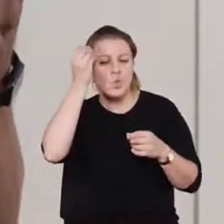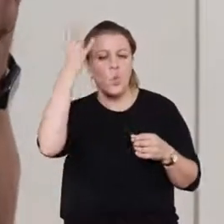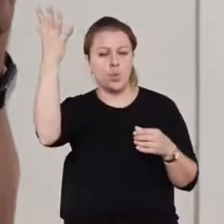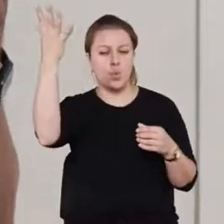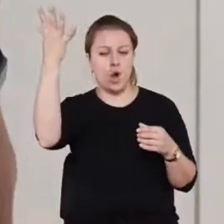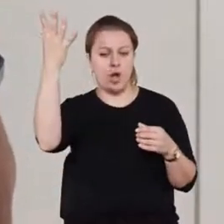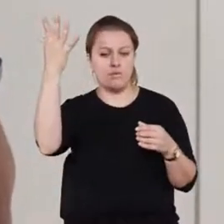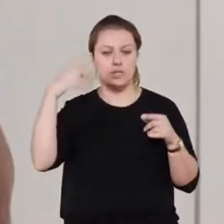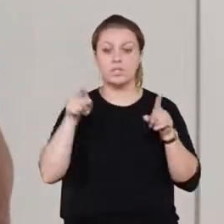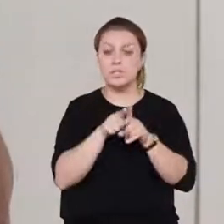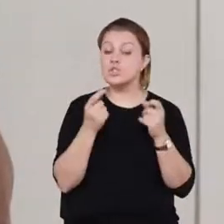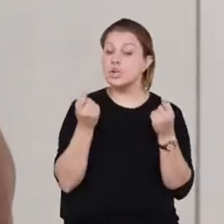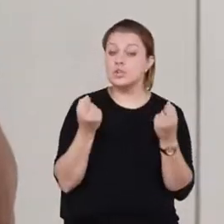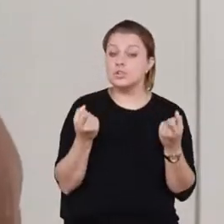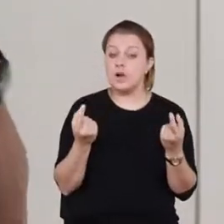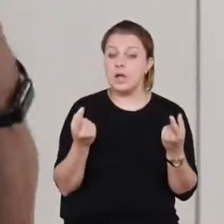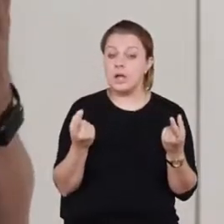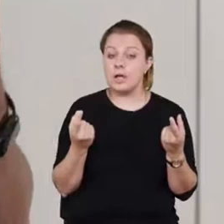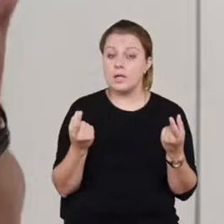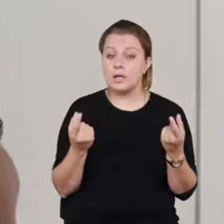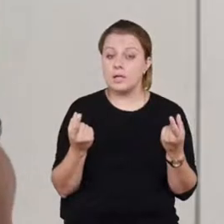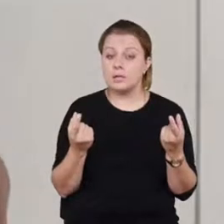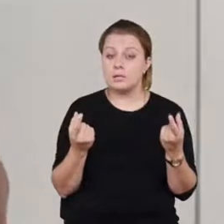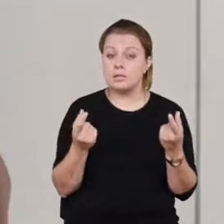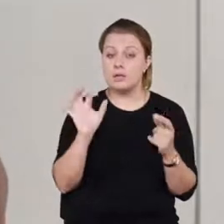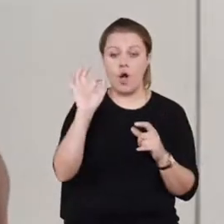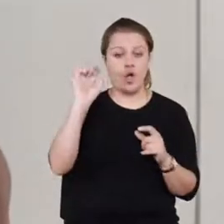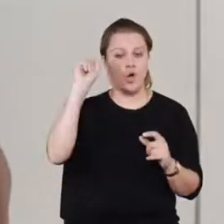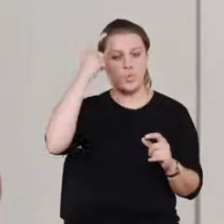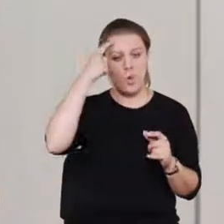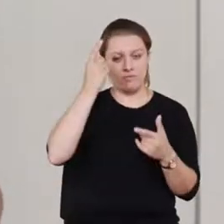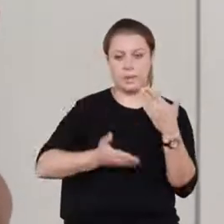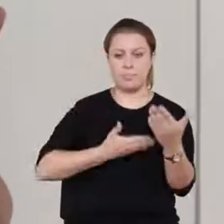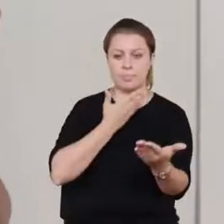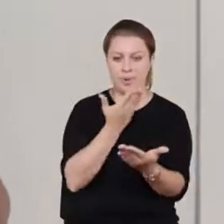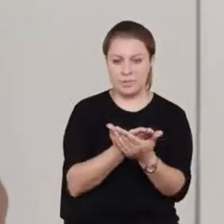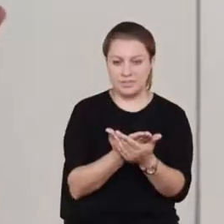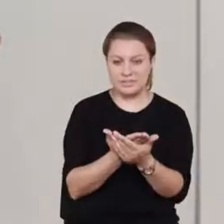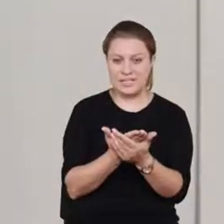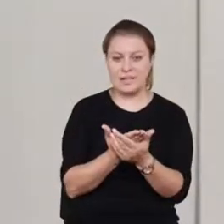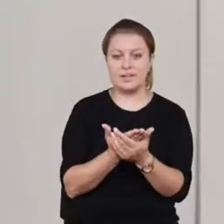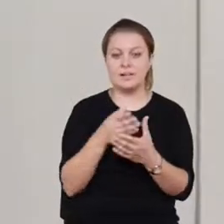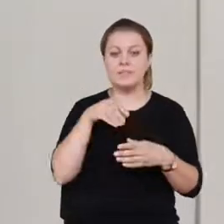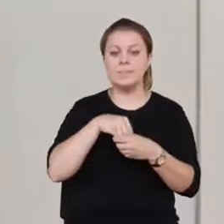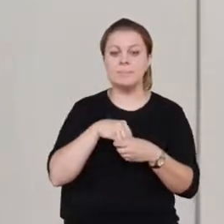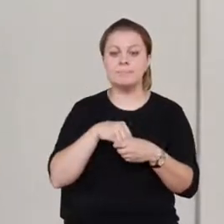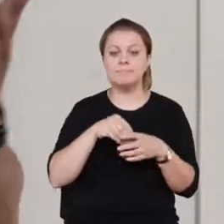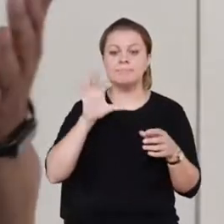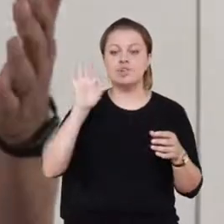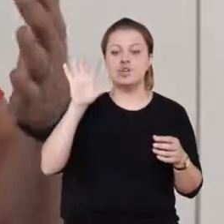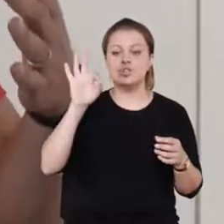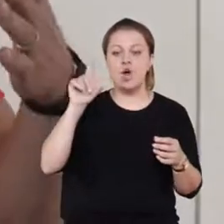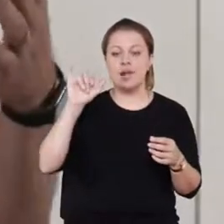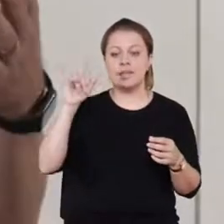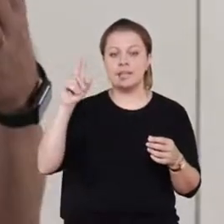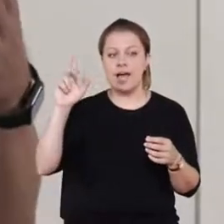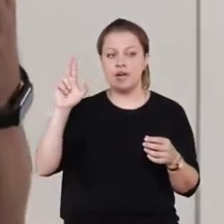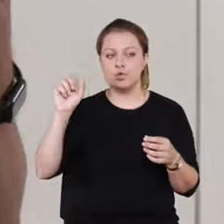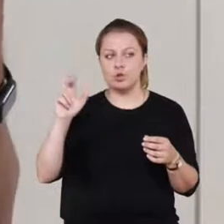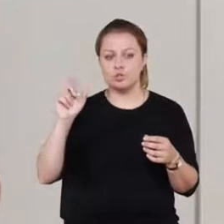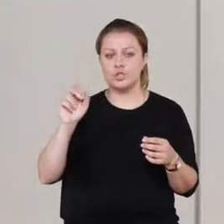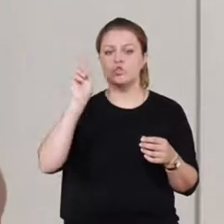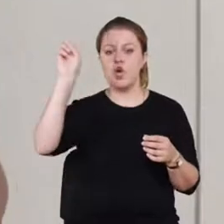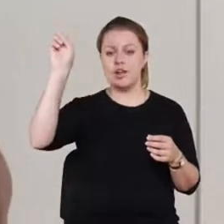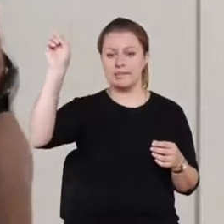na kształt i główną propozycją w sprawach społecznych był solidaryzm, czyli takie przekonanie, że jeżeli my